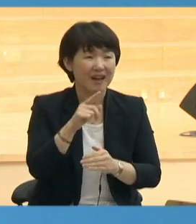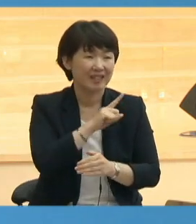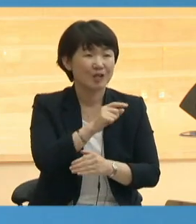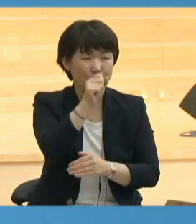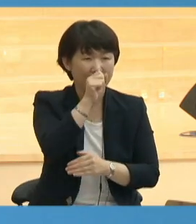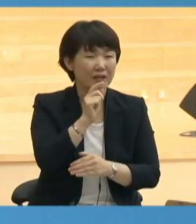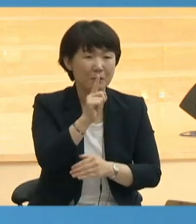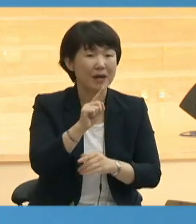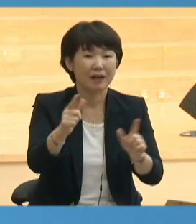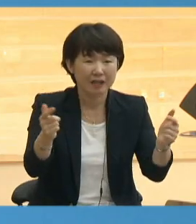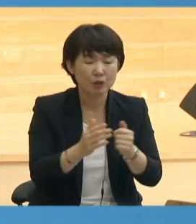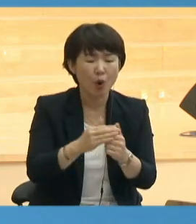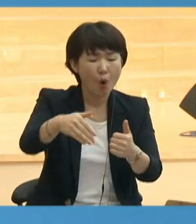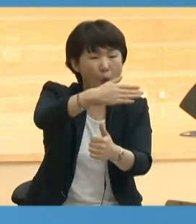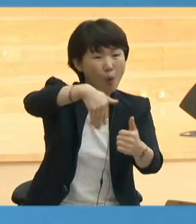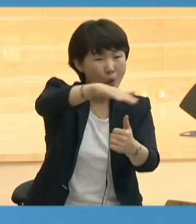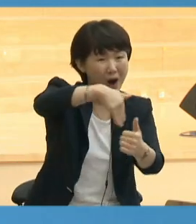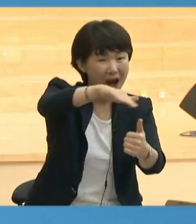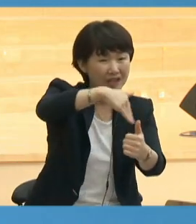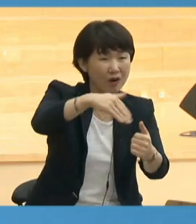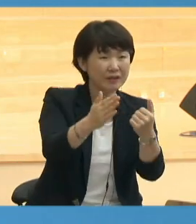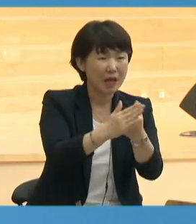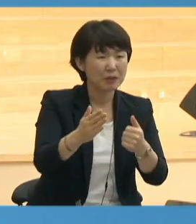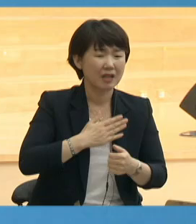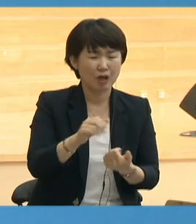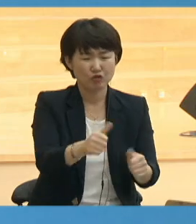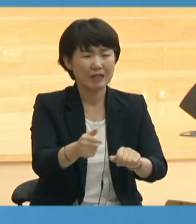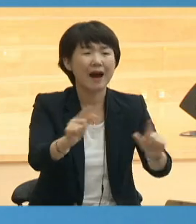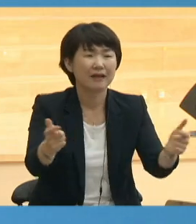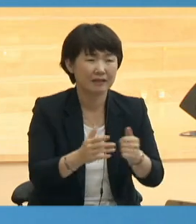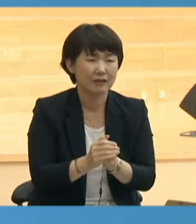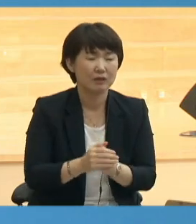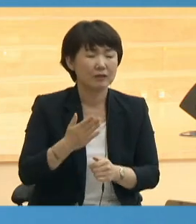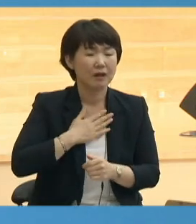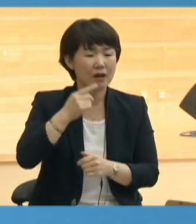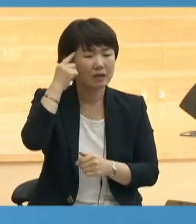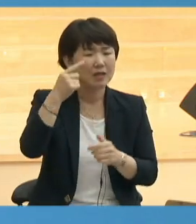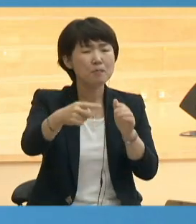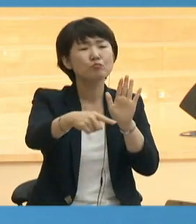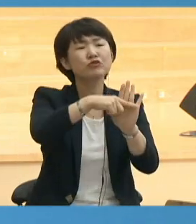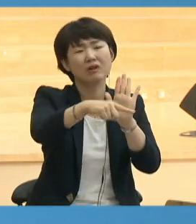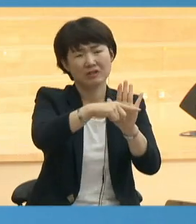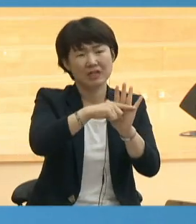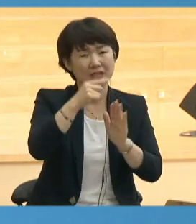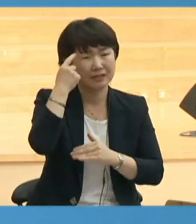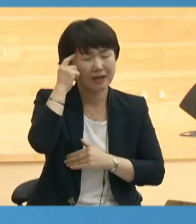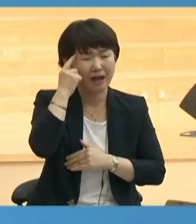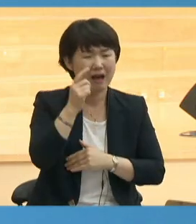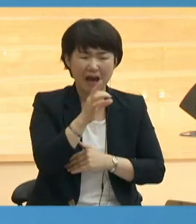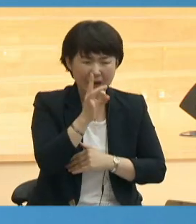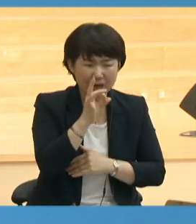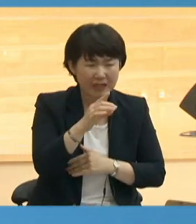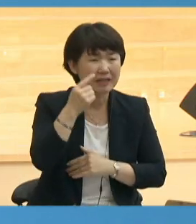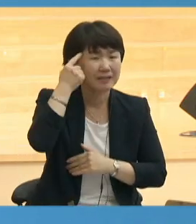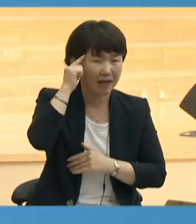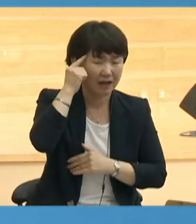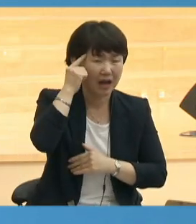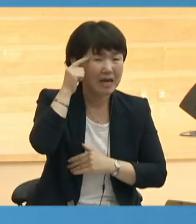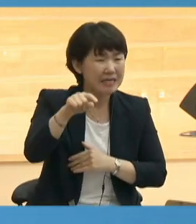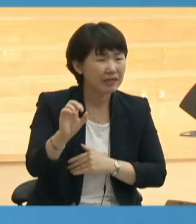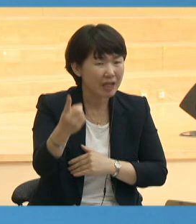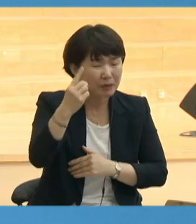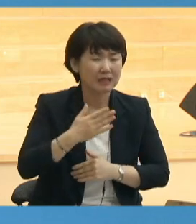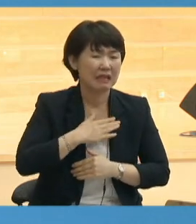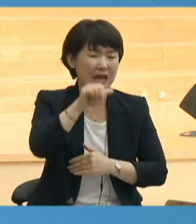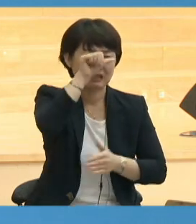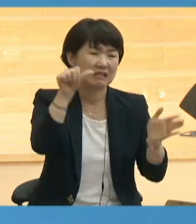여러분 환경이 나를 죽이는 게 아닙니다 나의 부정적인 생각 안 된다는 생각 그게 나를 죽이고